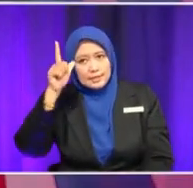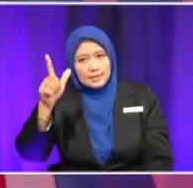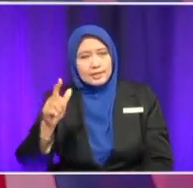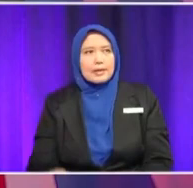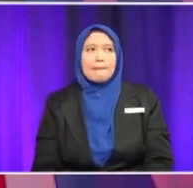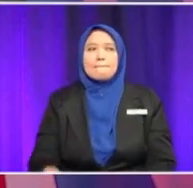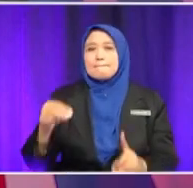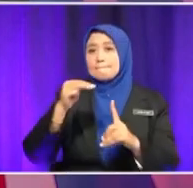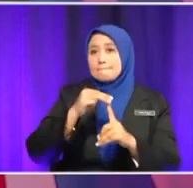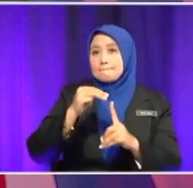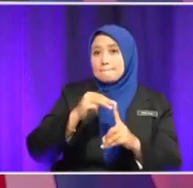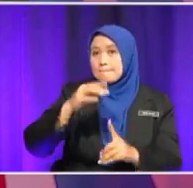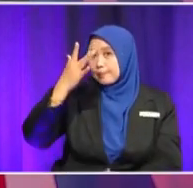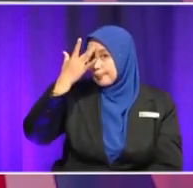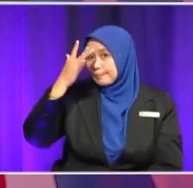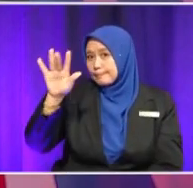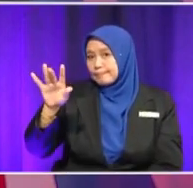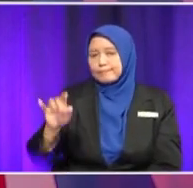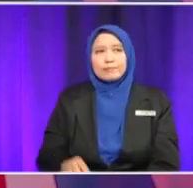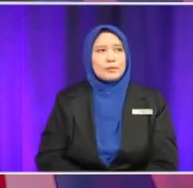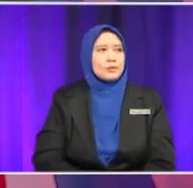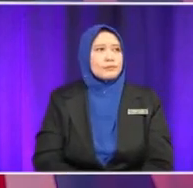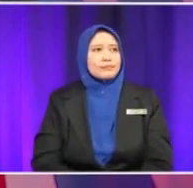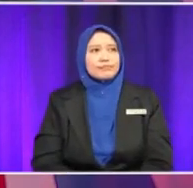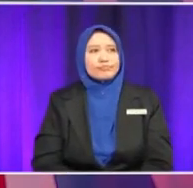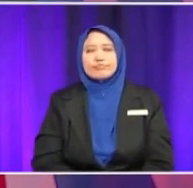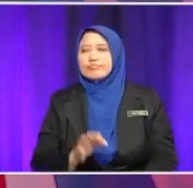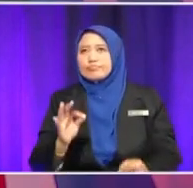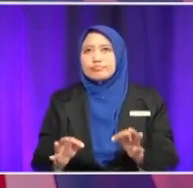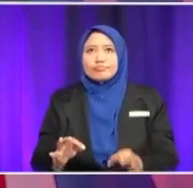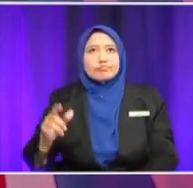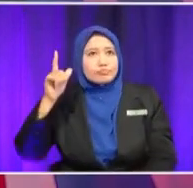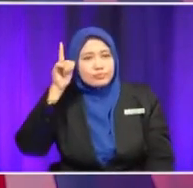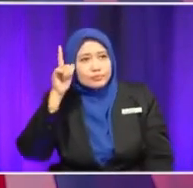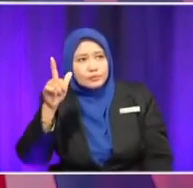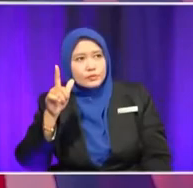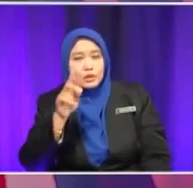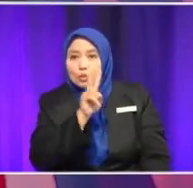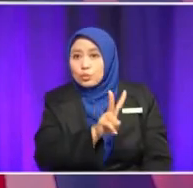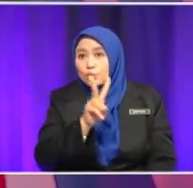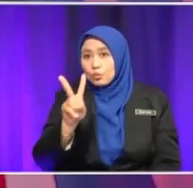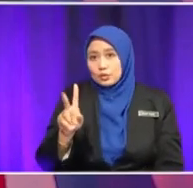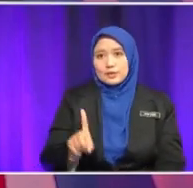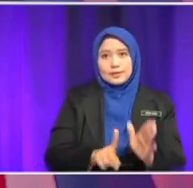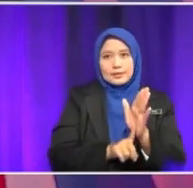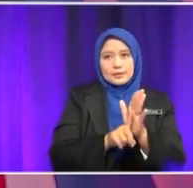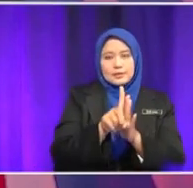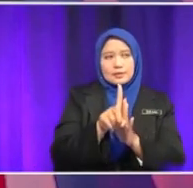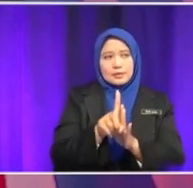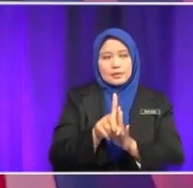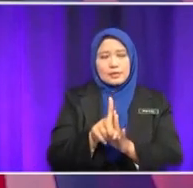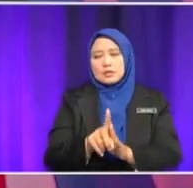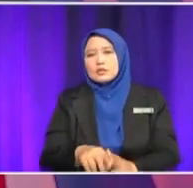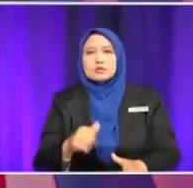kecerdasan dia kecerdasan dia ada dua-dua tinggi ataupun lebih kurang